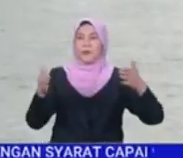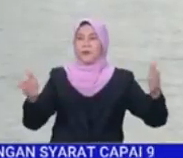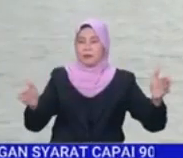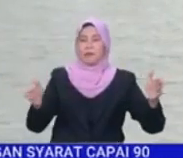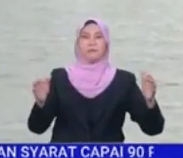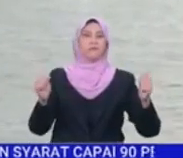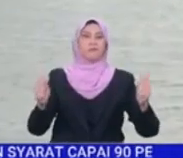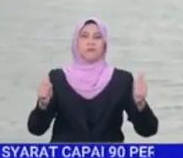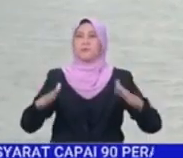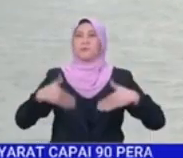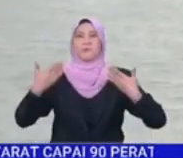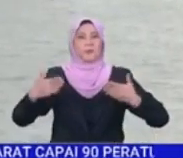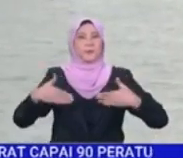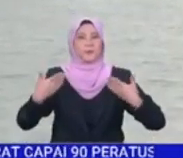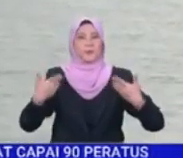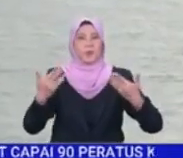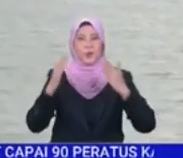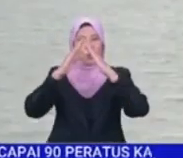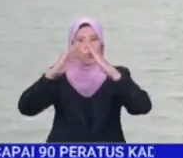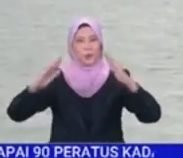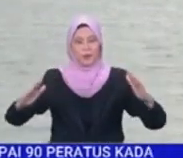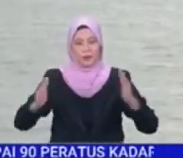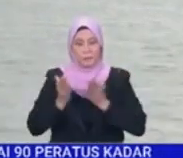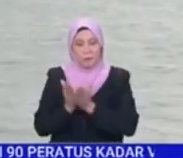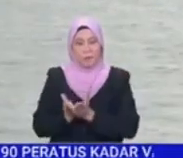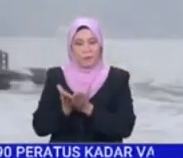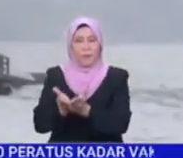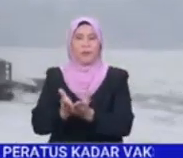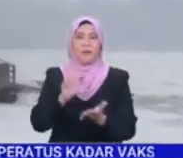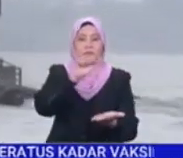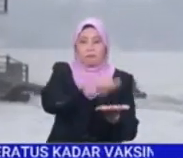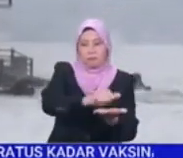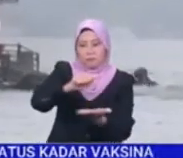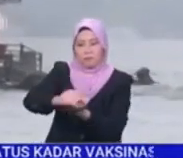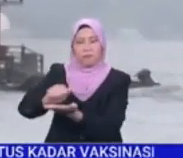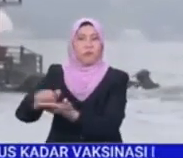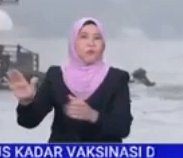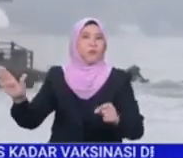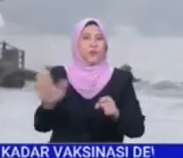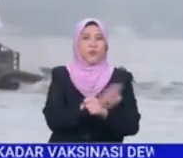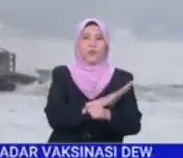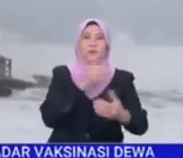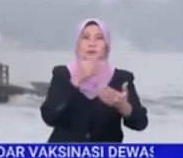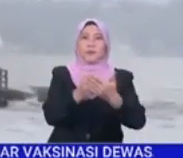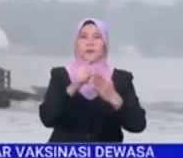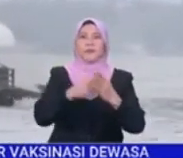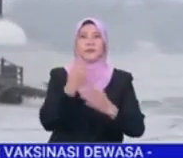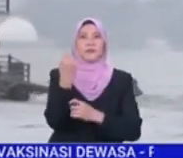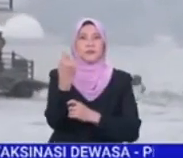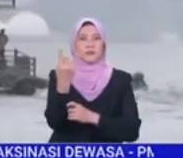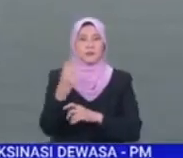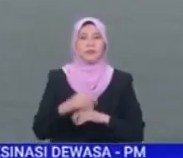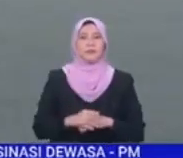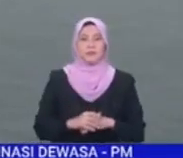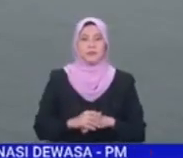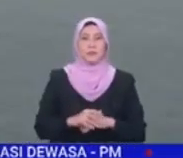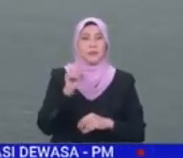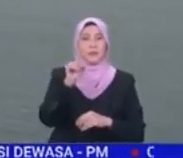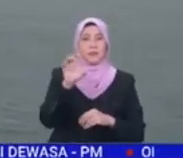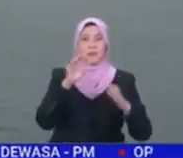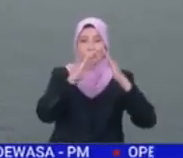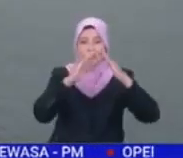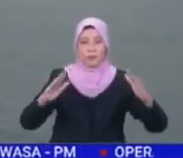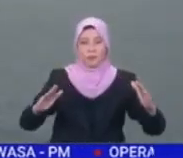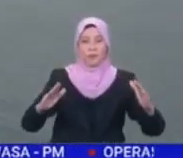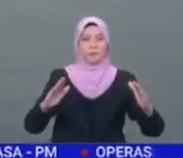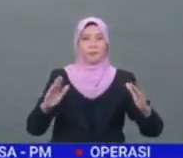menggembirakan para pengusaha rumah bot apabila tempahan telah penuh sehingga November depan lebih 100 pengus rumah bot rumah